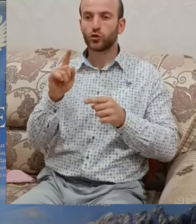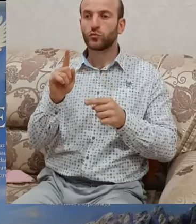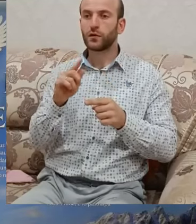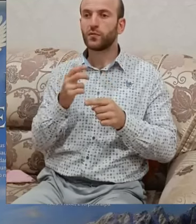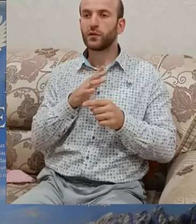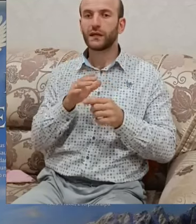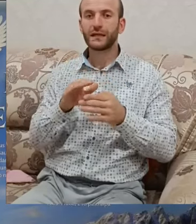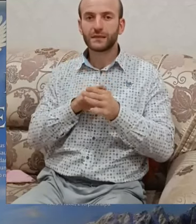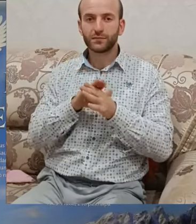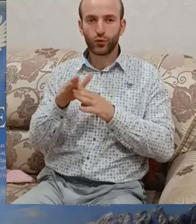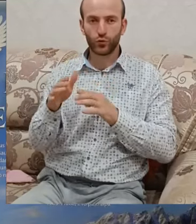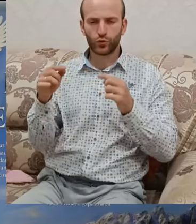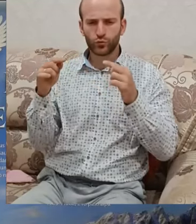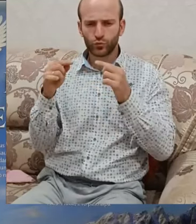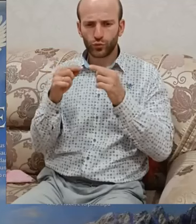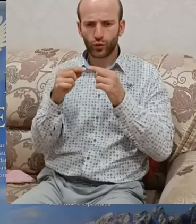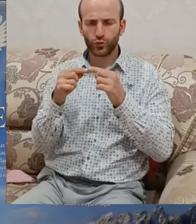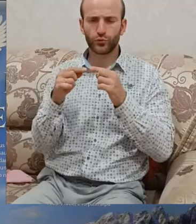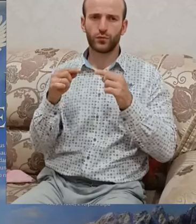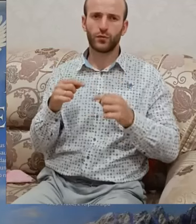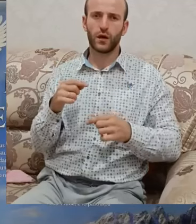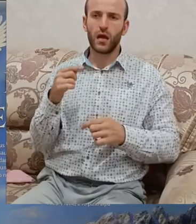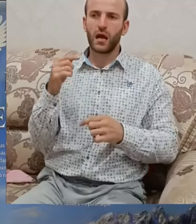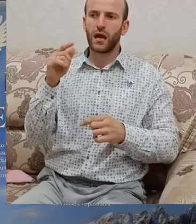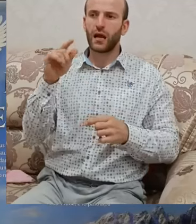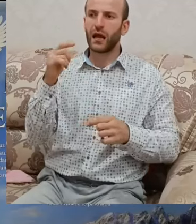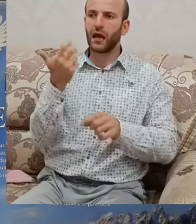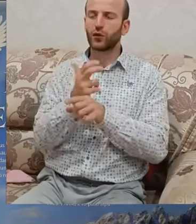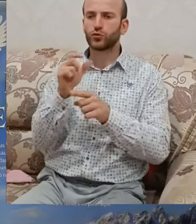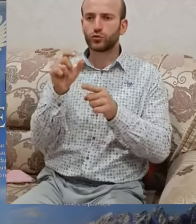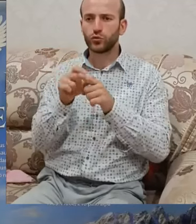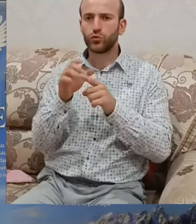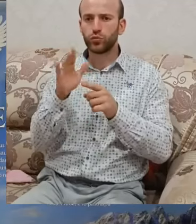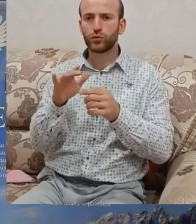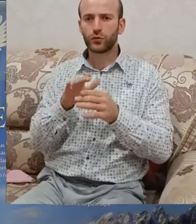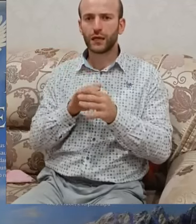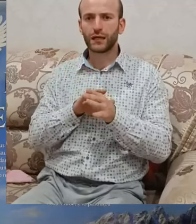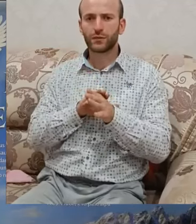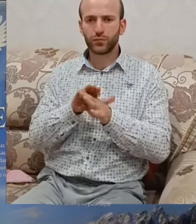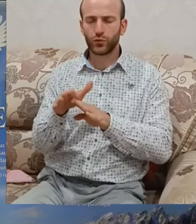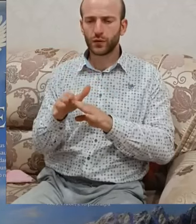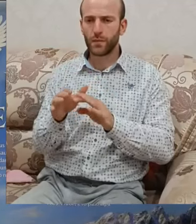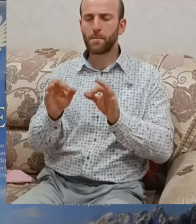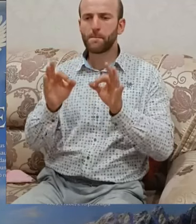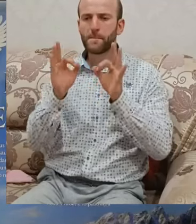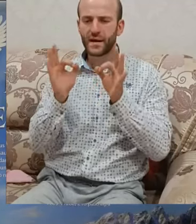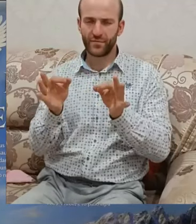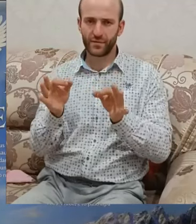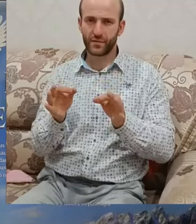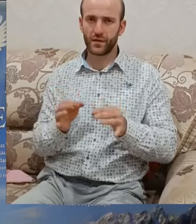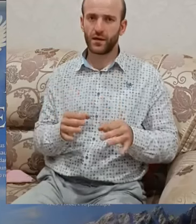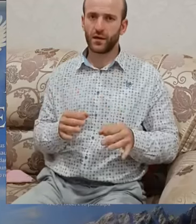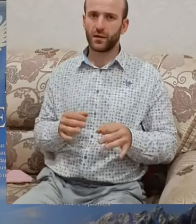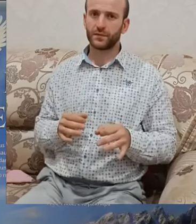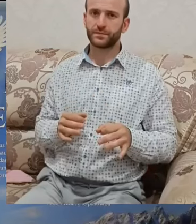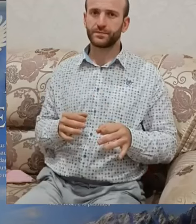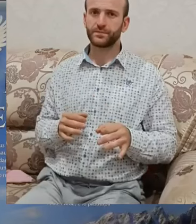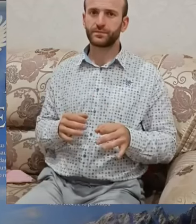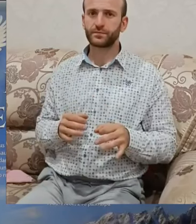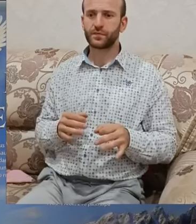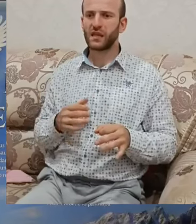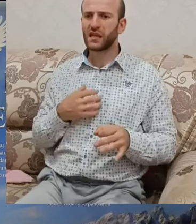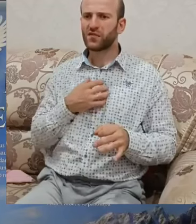Что оно должно быть абсолютно правильное. Taigi несvarbu, ką sako bažnyčia. Так не важно, что говорит церковь. Ką sako kas nors kitas. Что говорит